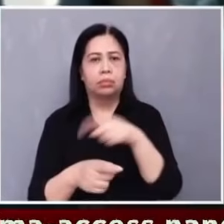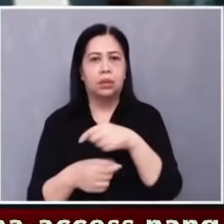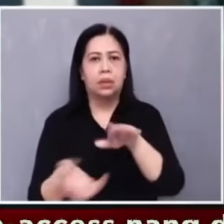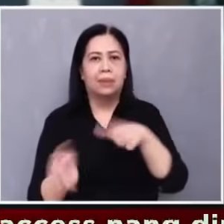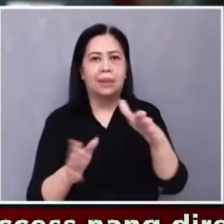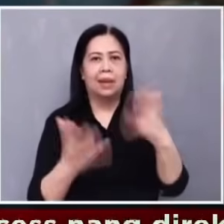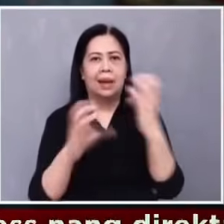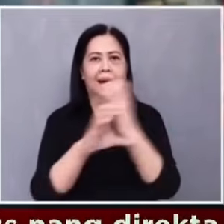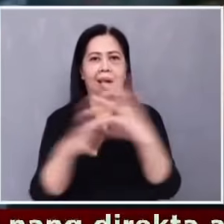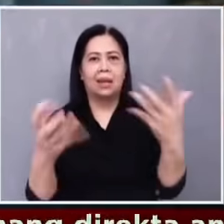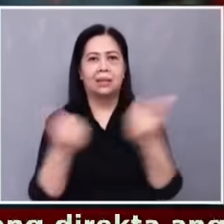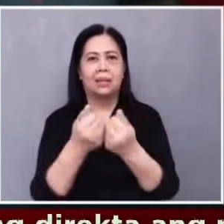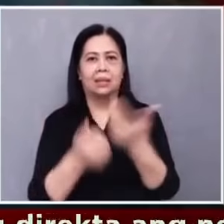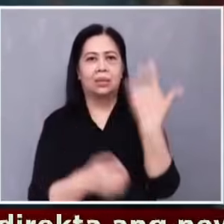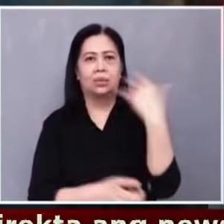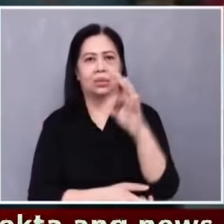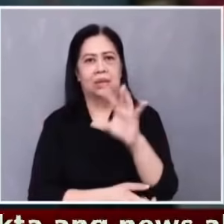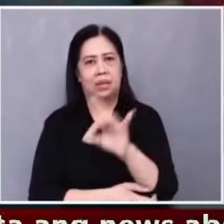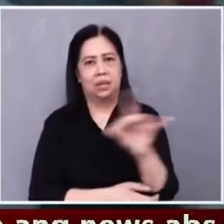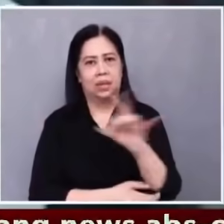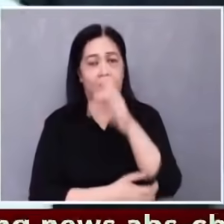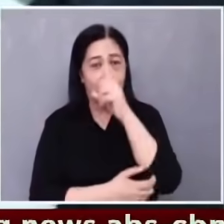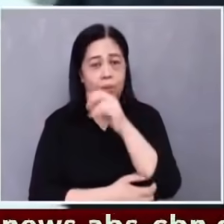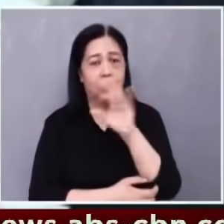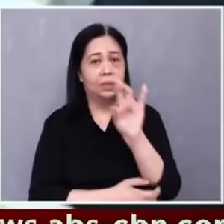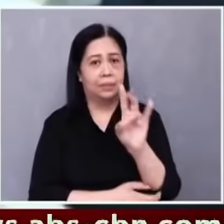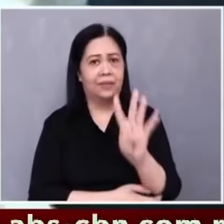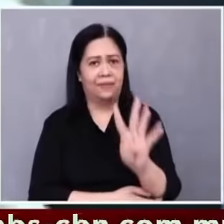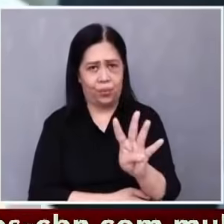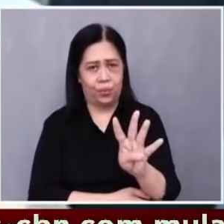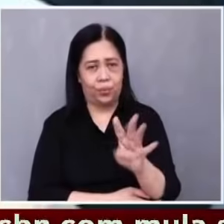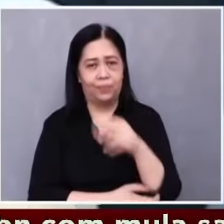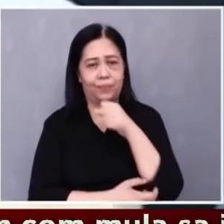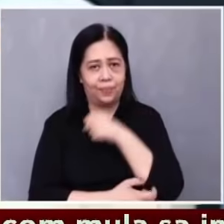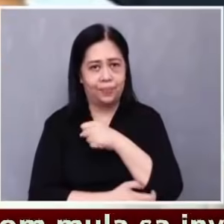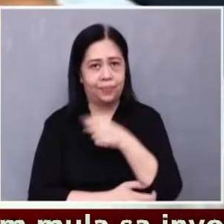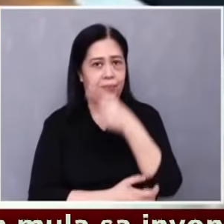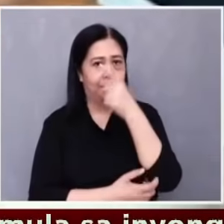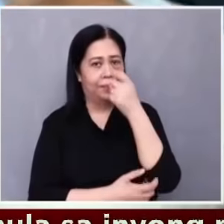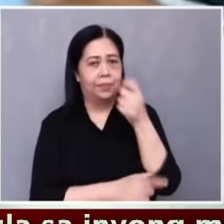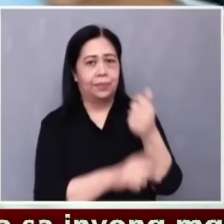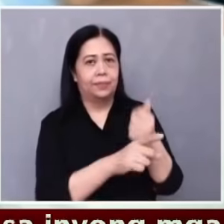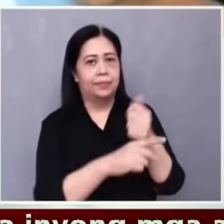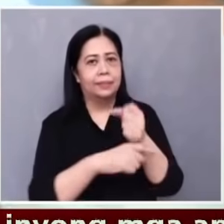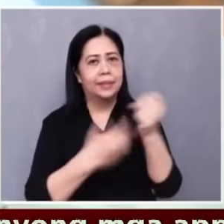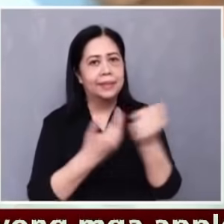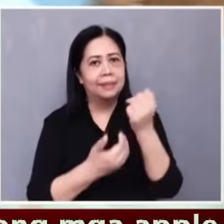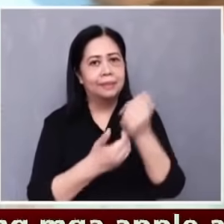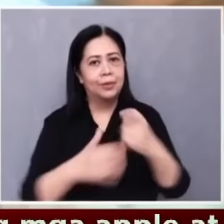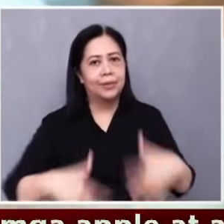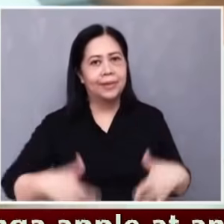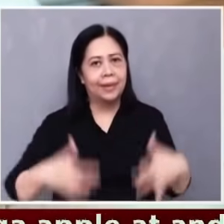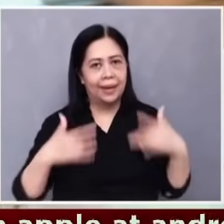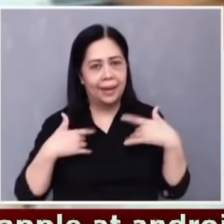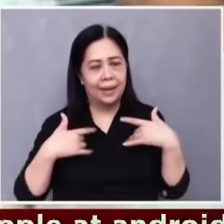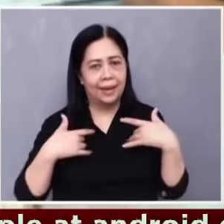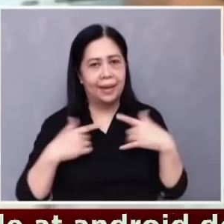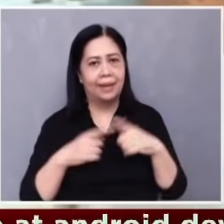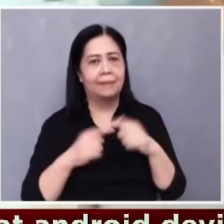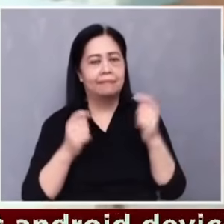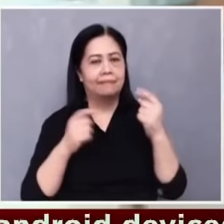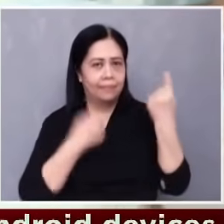noong 1988 sa edad na 74 dahil sa kanyang simpleng pamumuhay, pagmamalasakit